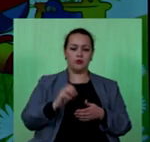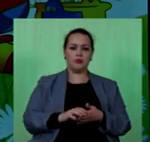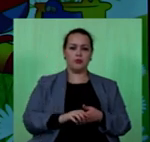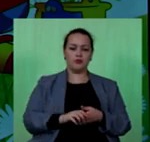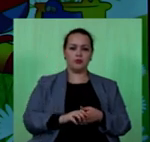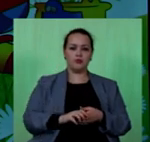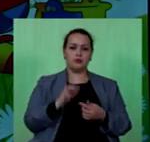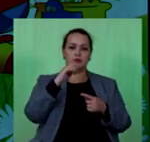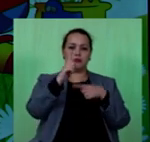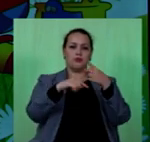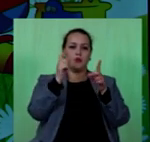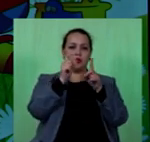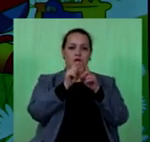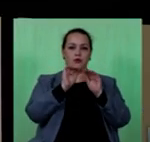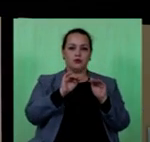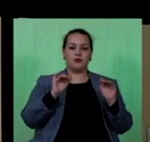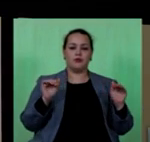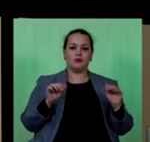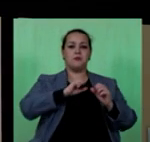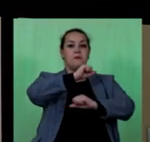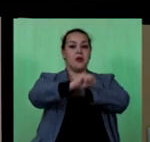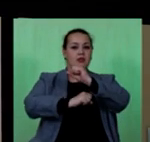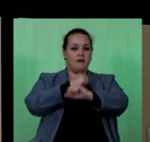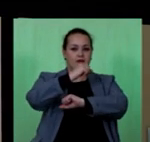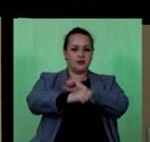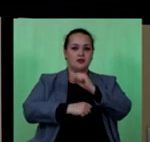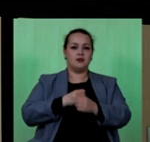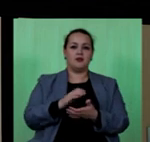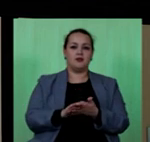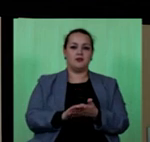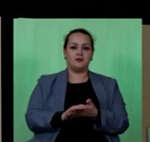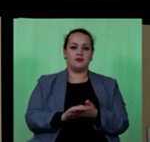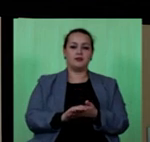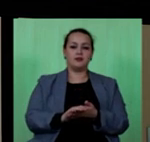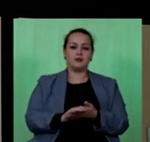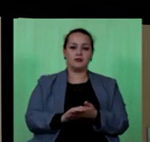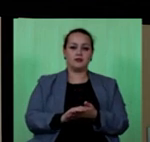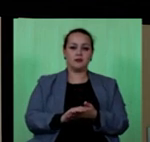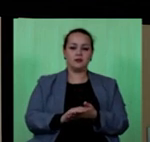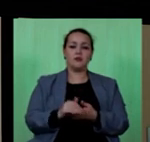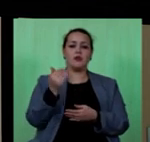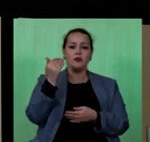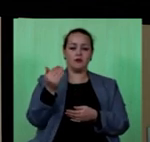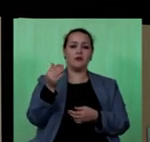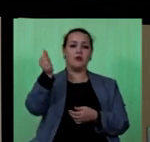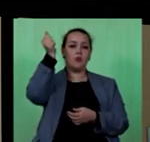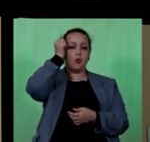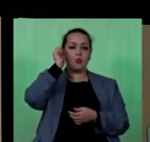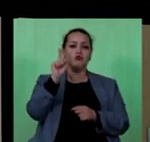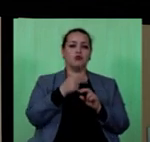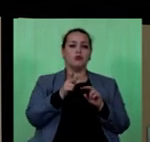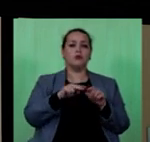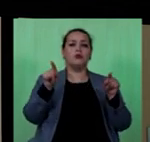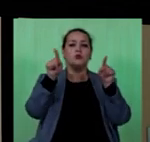следующее слово ребята медведь вы помните что это тоже словарное слово и